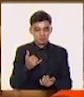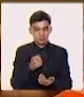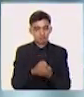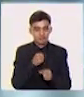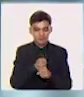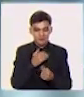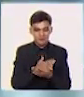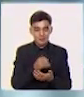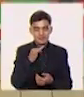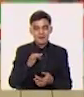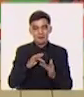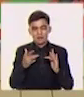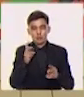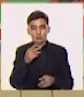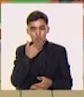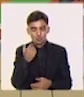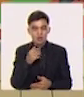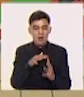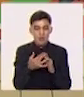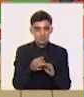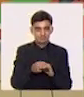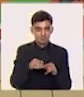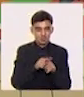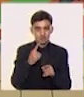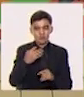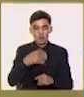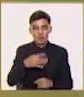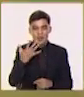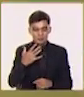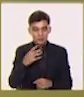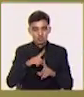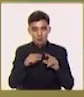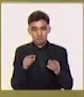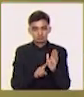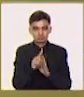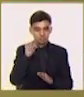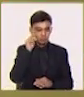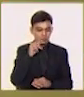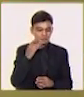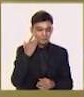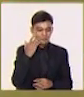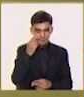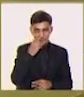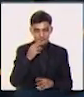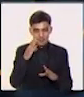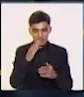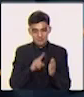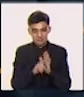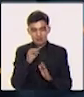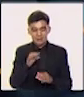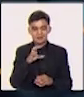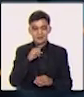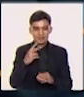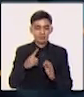жүргізіліп жатыр. Ал интернет жоқ шалғай ауылдардағы 145 мектепте штаттық режимде сабақ басталды. Бұл білім ұяларына санитарлық нормаларға